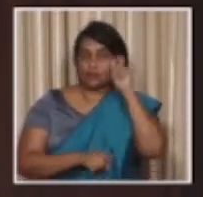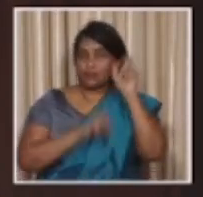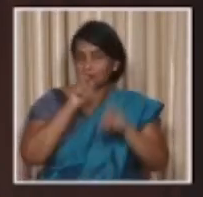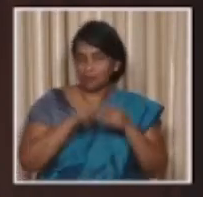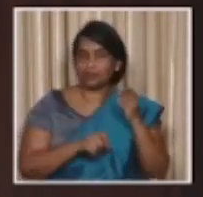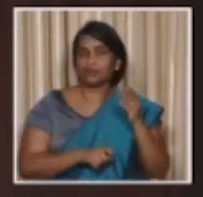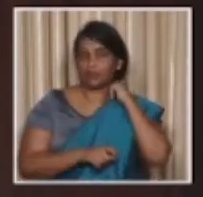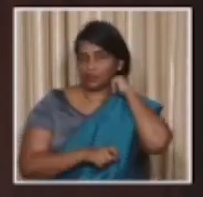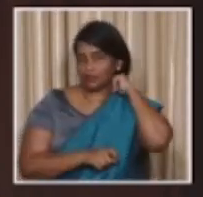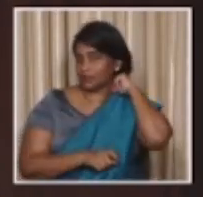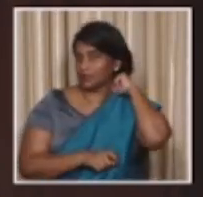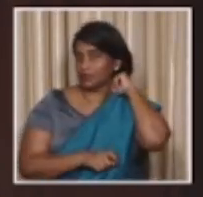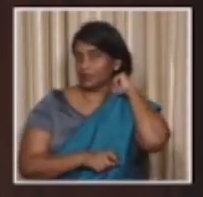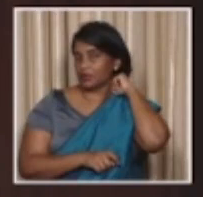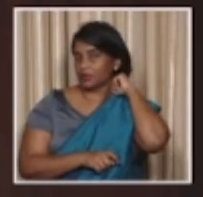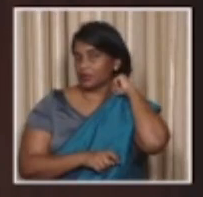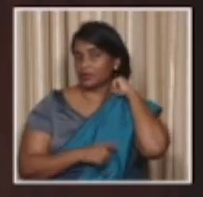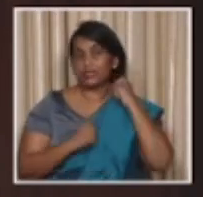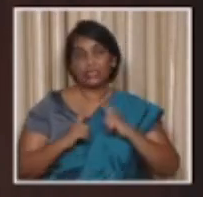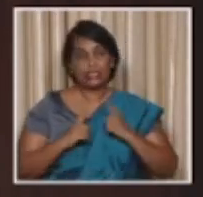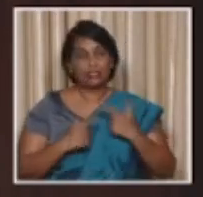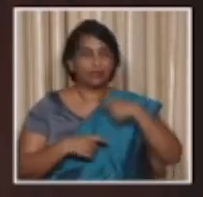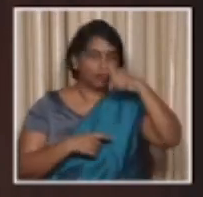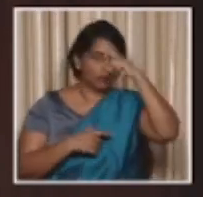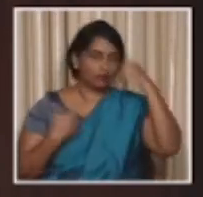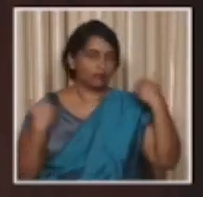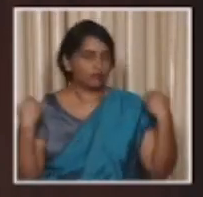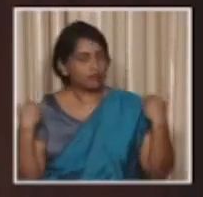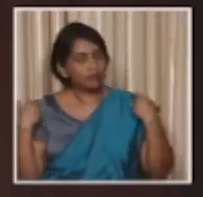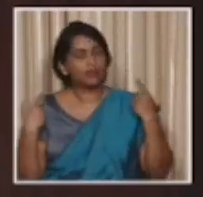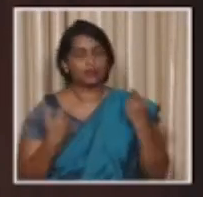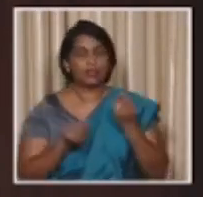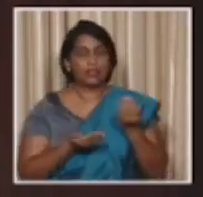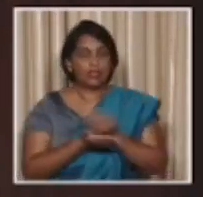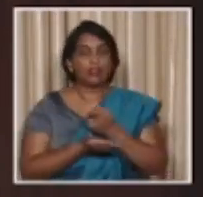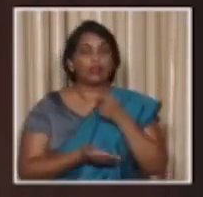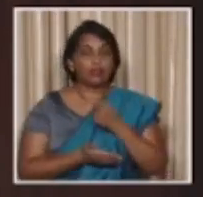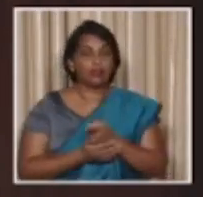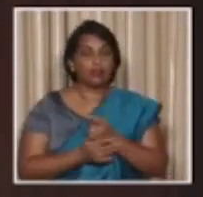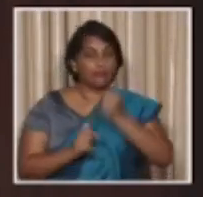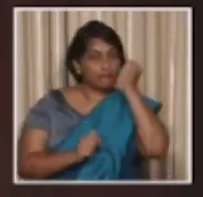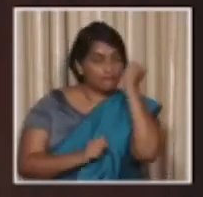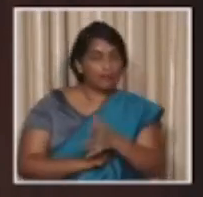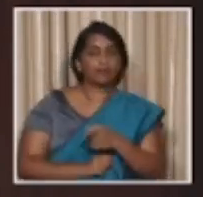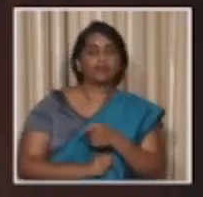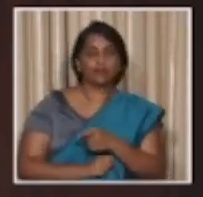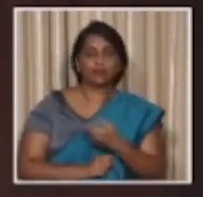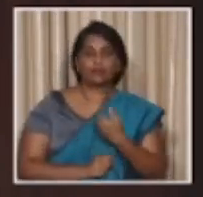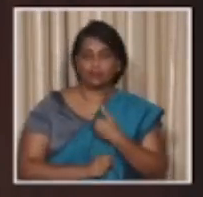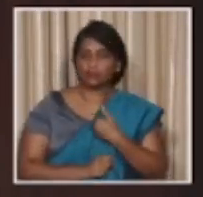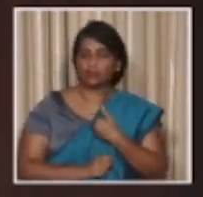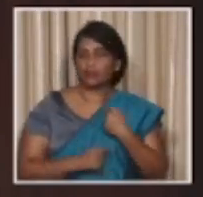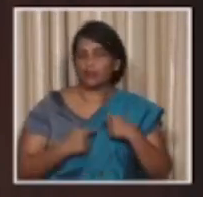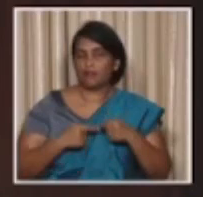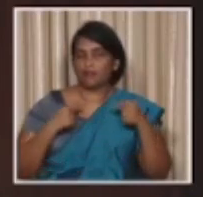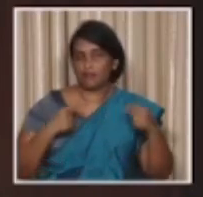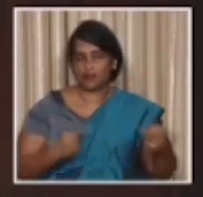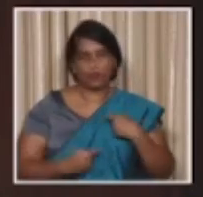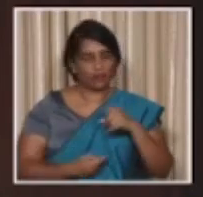මිනිස්සුන්ගේ ජන ජීවිතය දාඩිය කඳුල වලට තමුන්නාන්සලා ගරහණයකට අපි අපේ විරෝධය